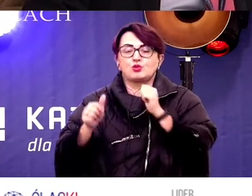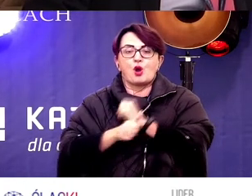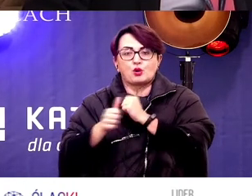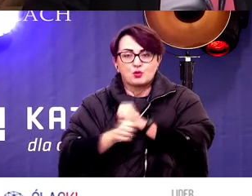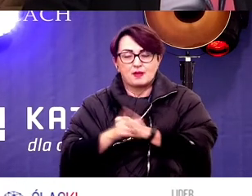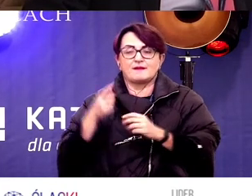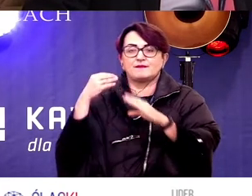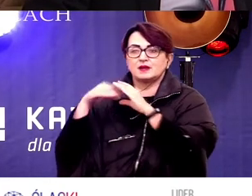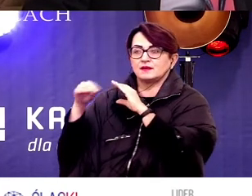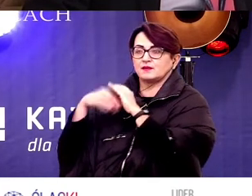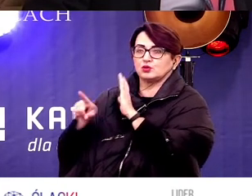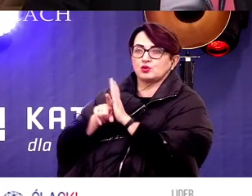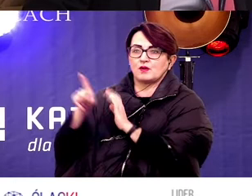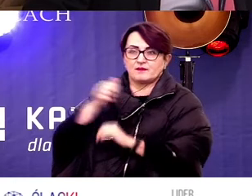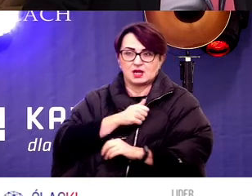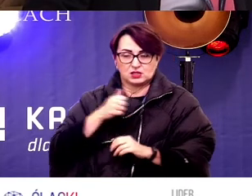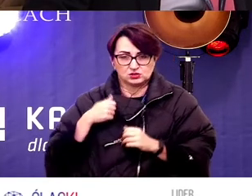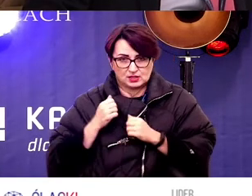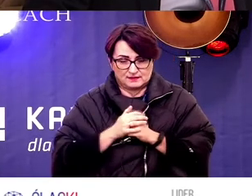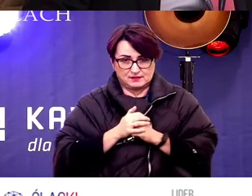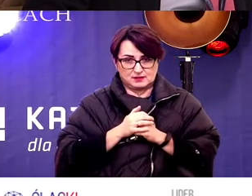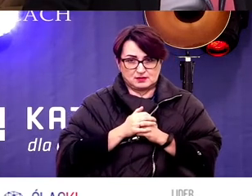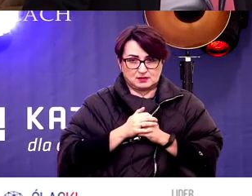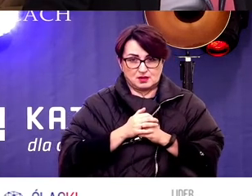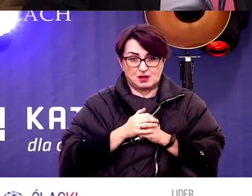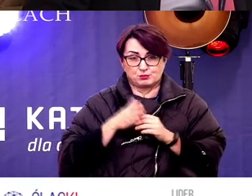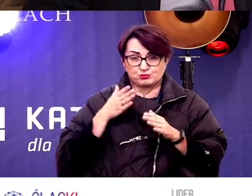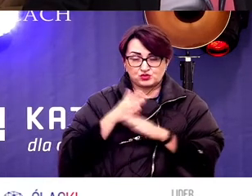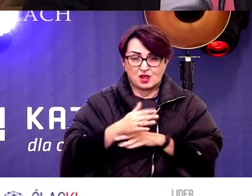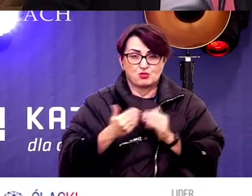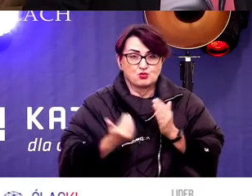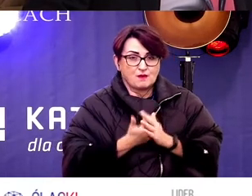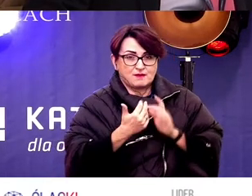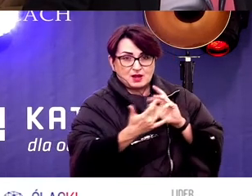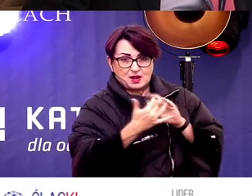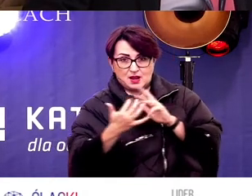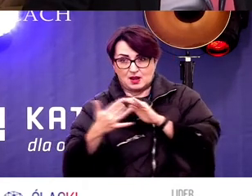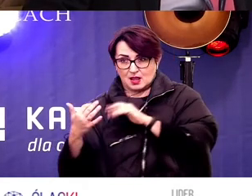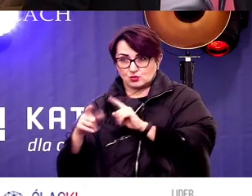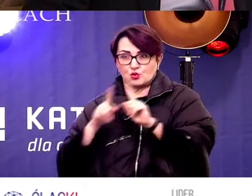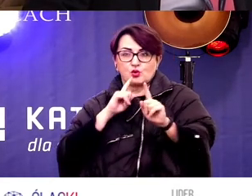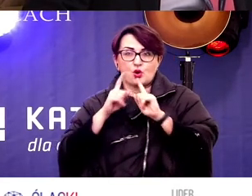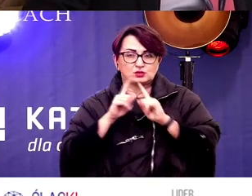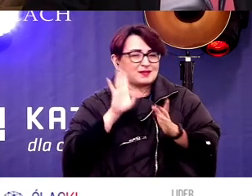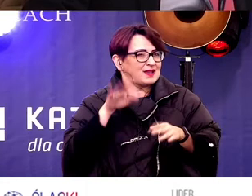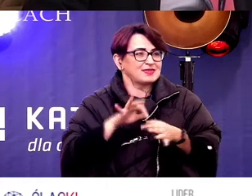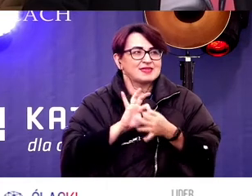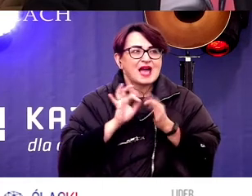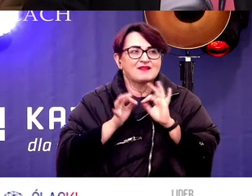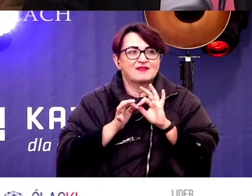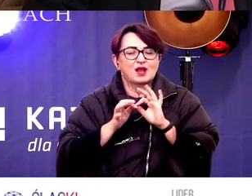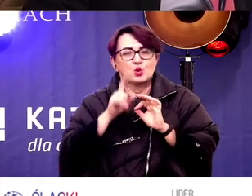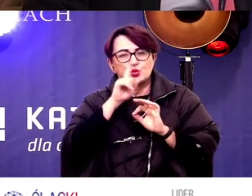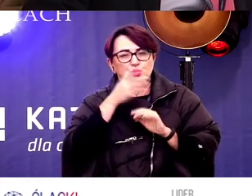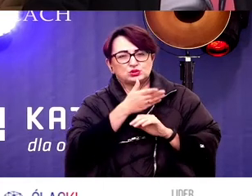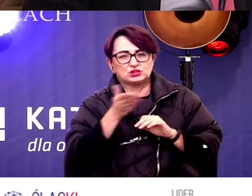ślemy do stolicy. I poprzez nawiązywanie nowych relacji i rozmowy nawet z